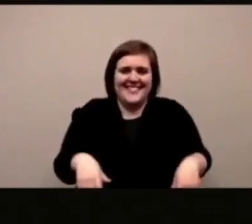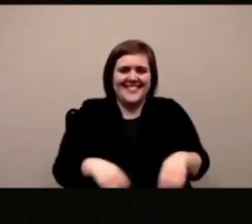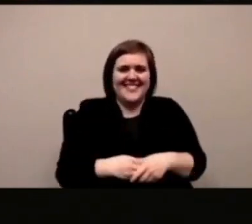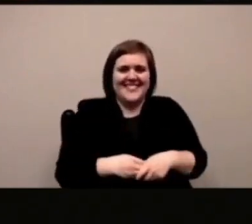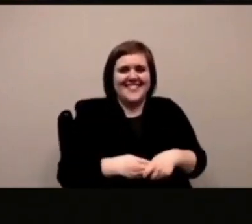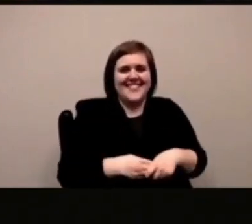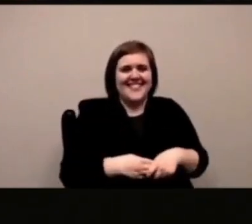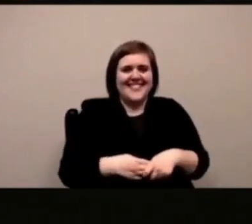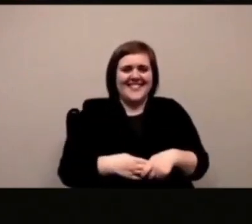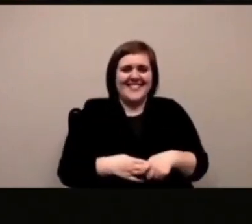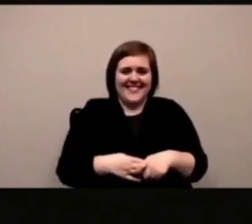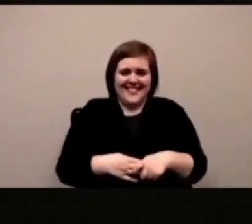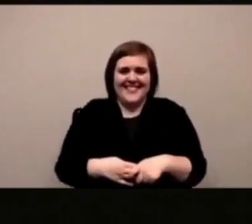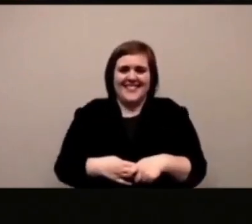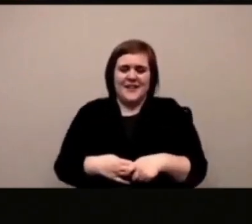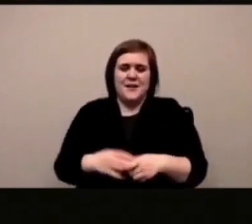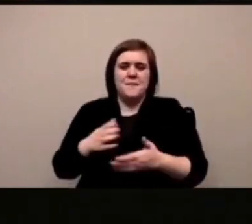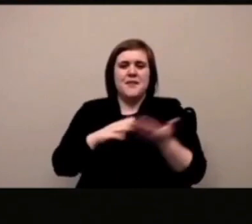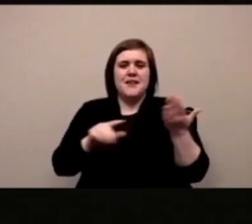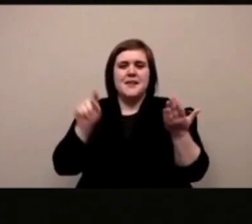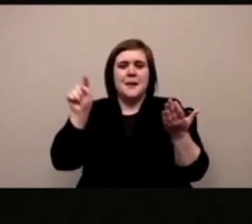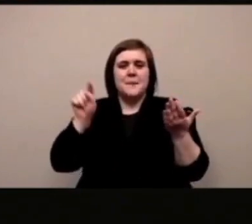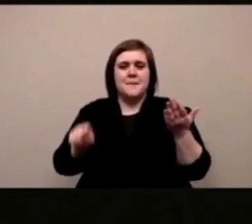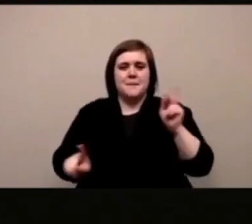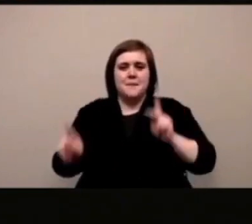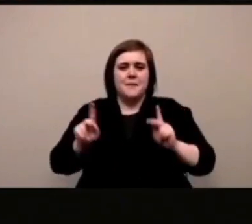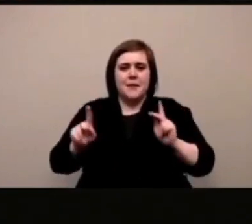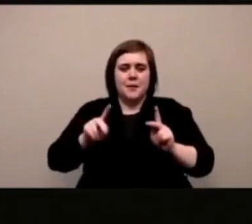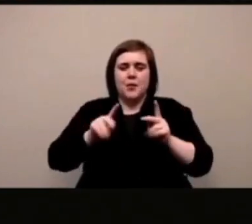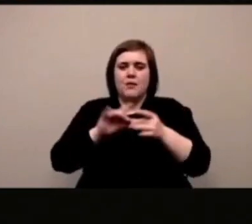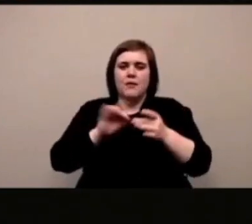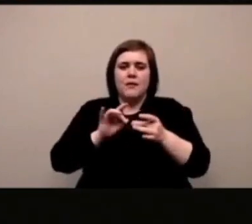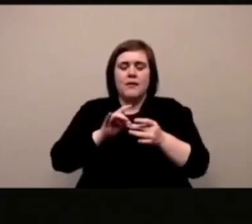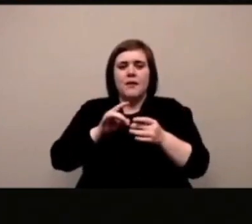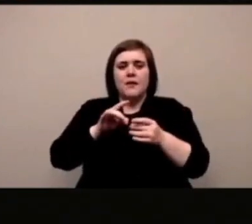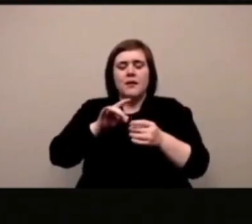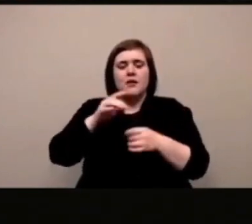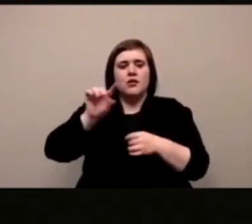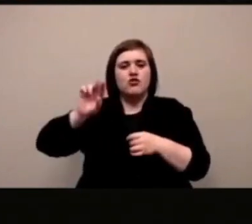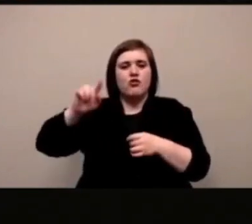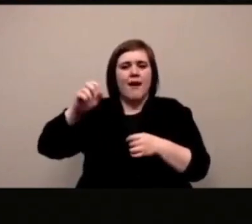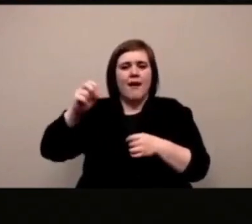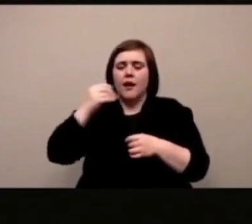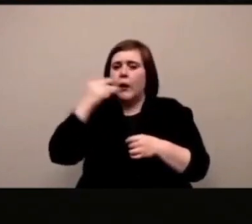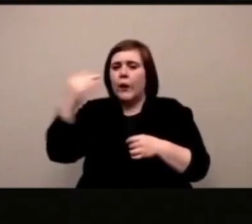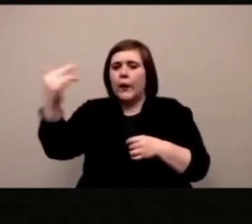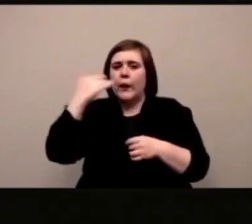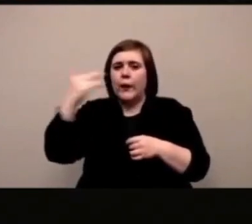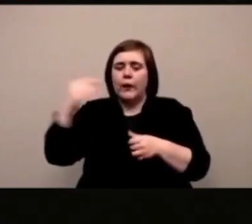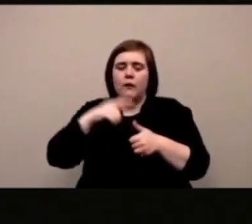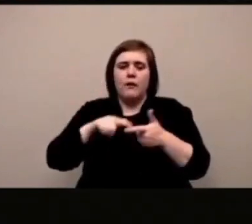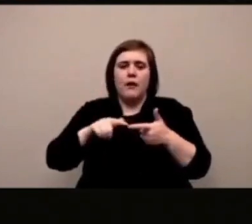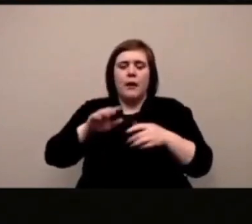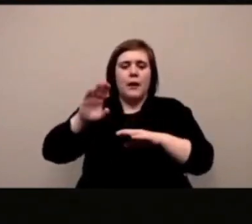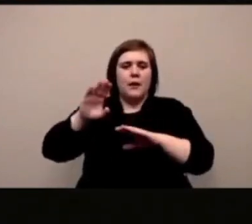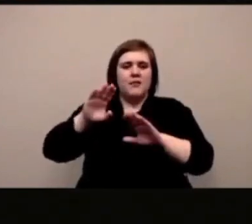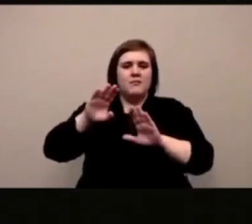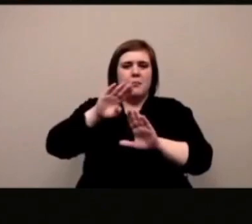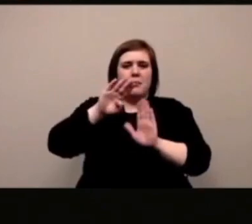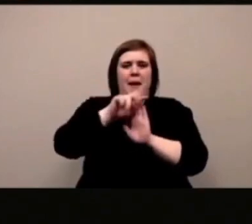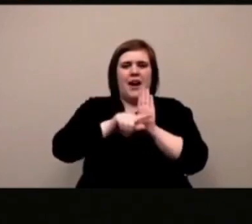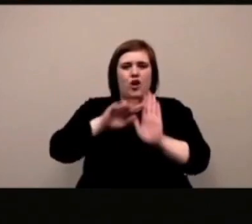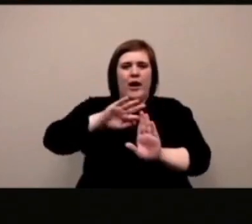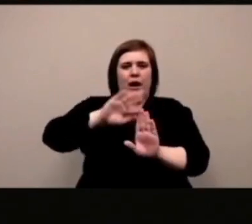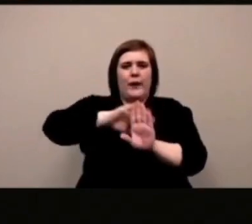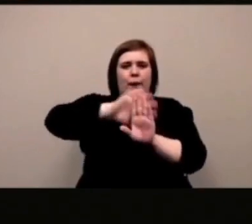反応をしてくれということもありますちなみに今の内容は非常に訳しにくいと思いますけどそれでも頑張って訳し